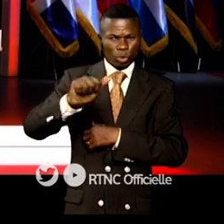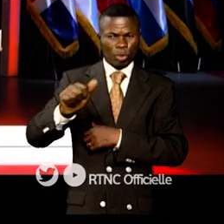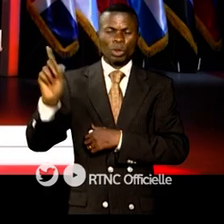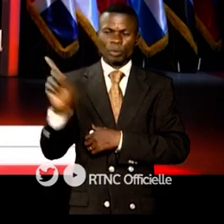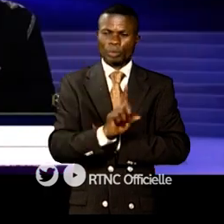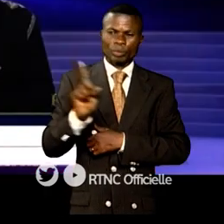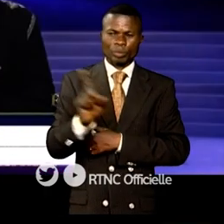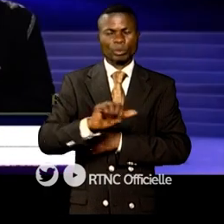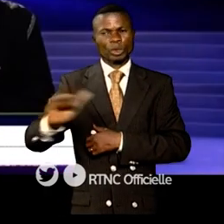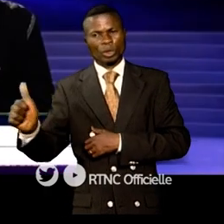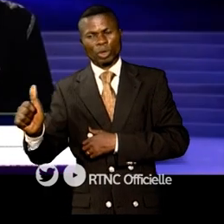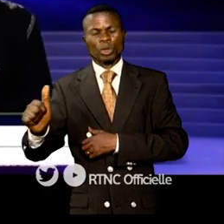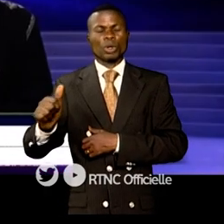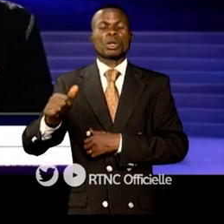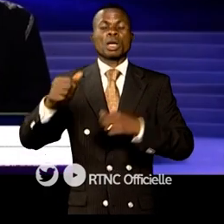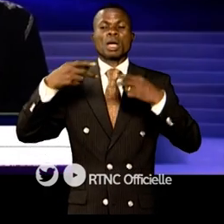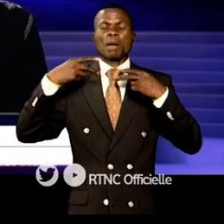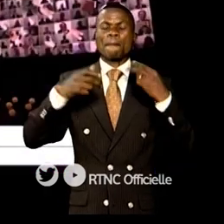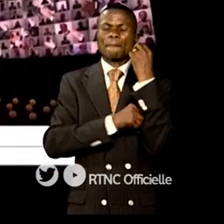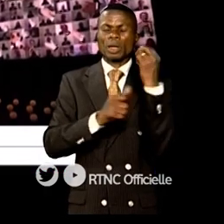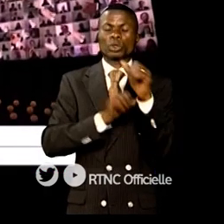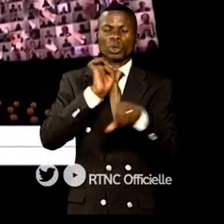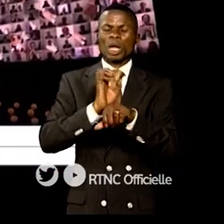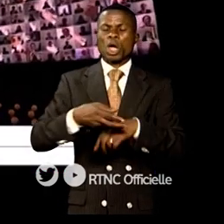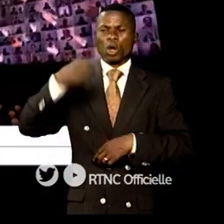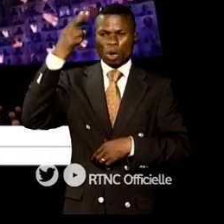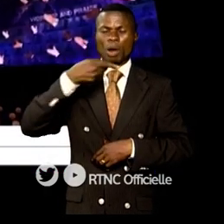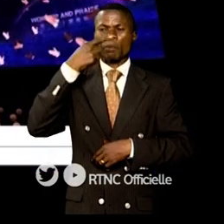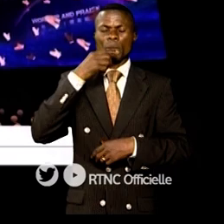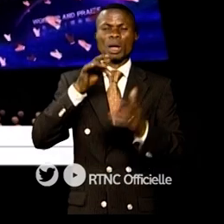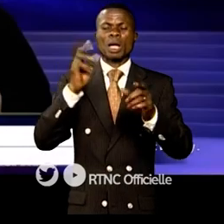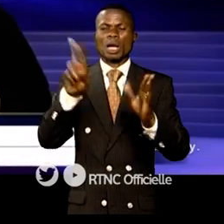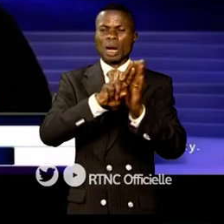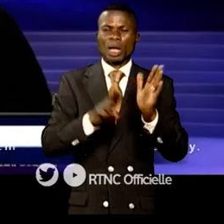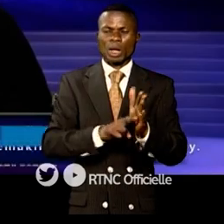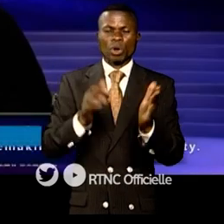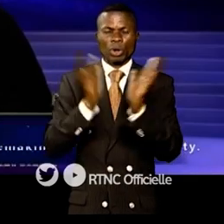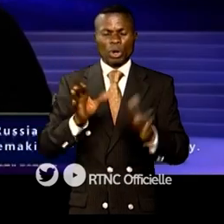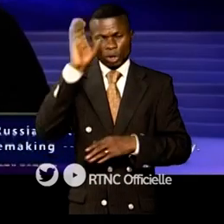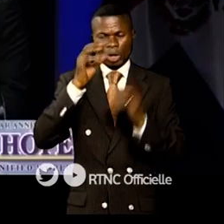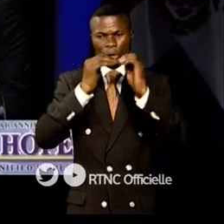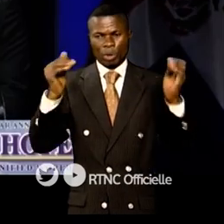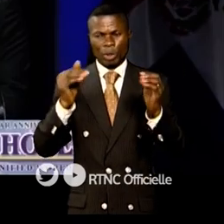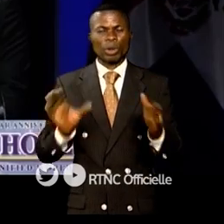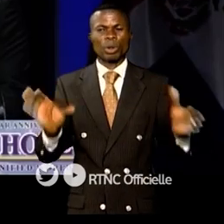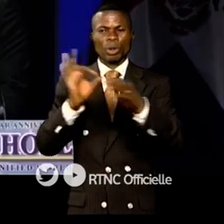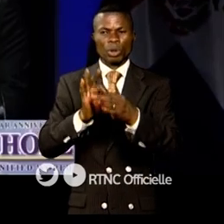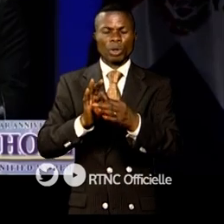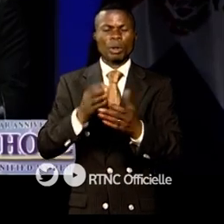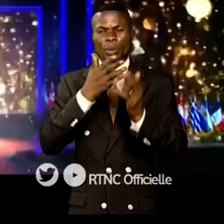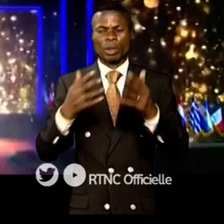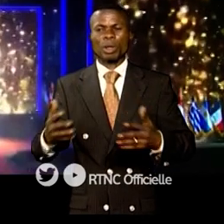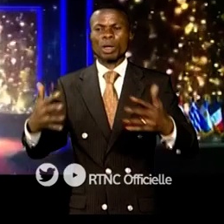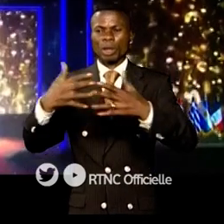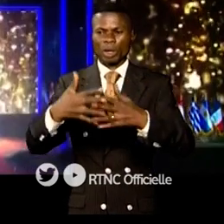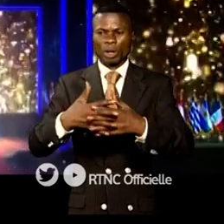tour, d'autres éminents intervenants sont revenus sur le rôle des chrétiens dans la recherche de la paix et dans la cohabitation harmonieuse